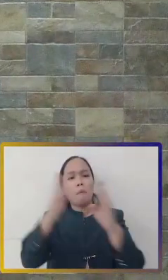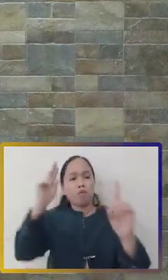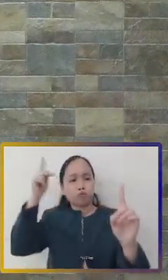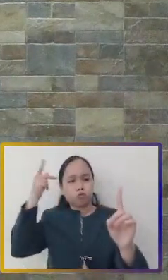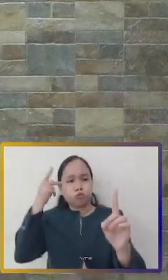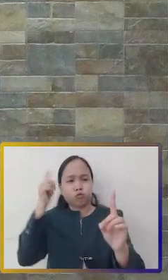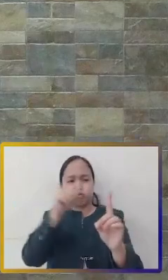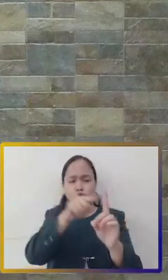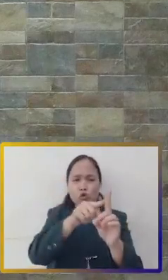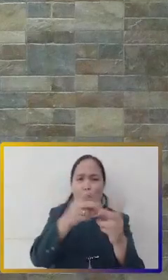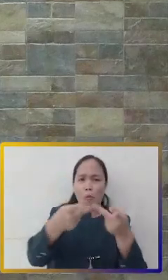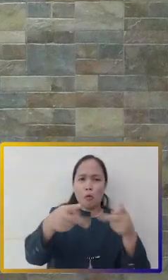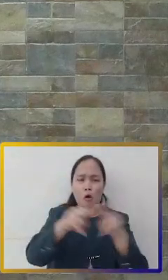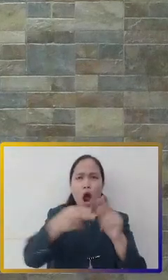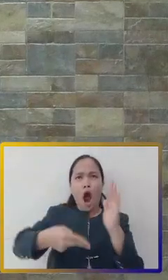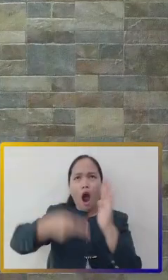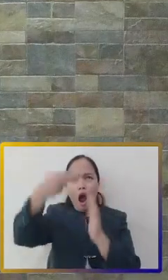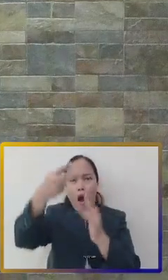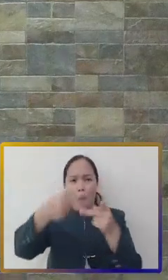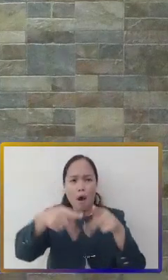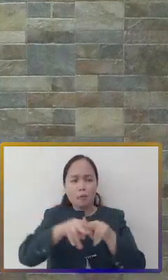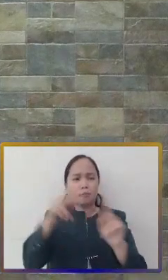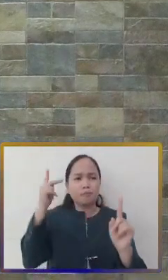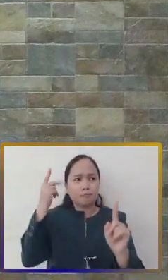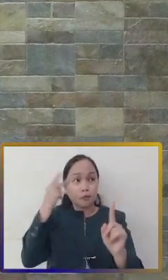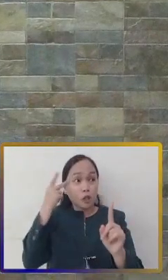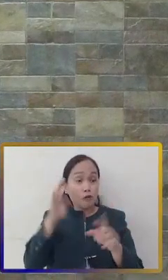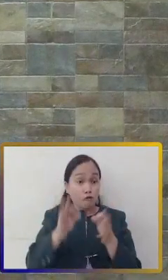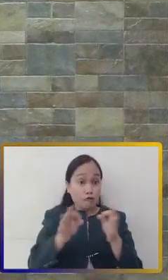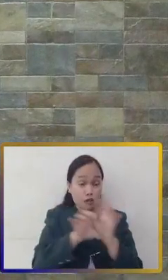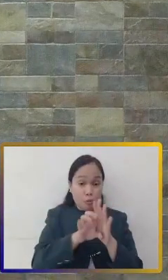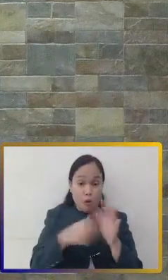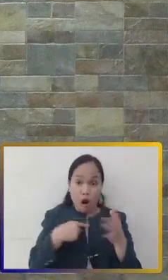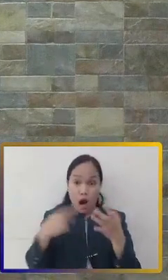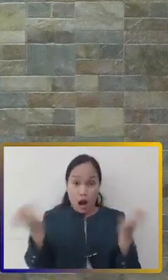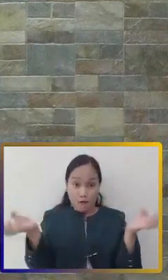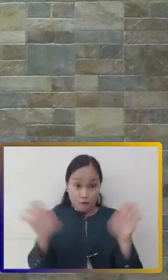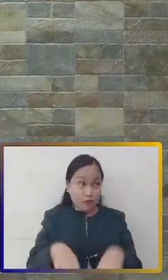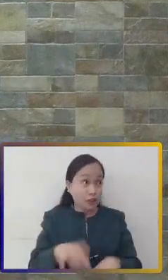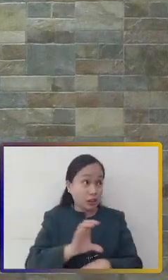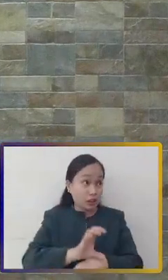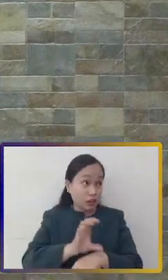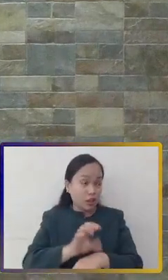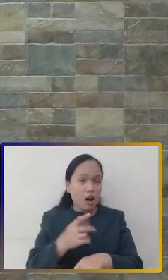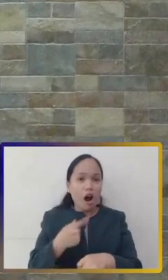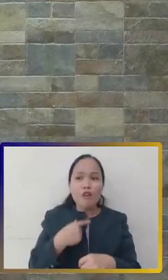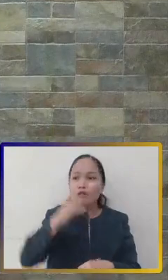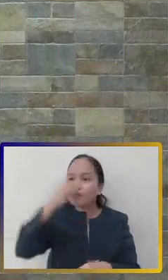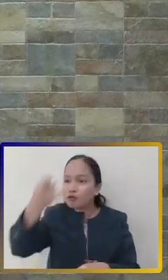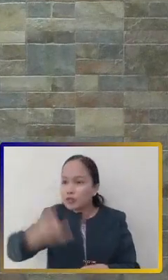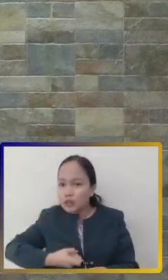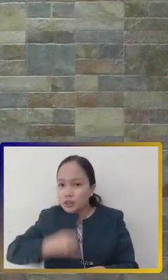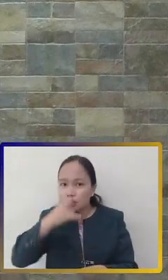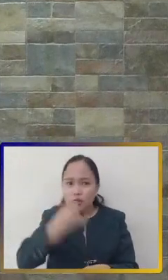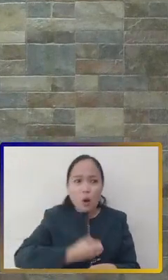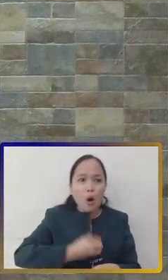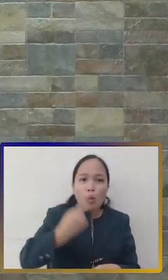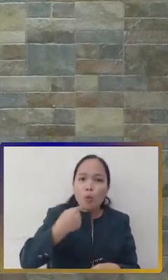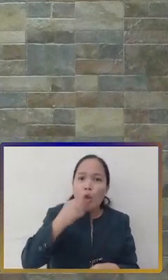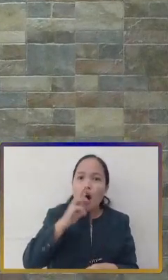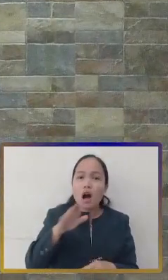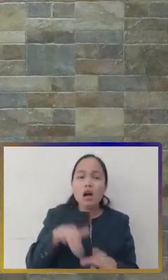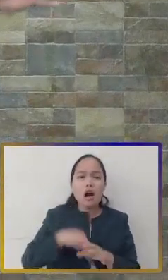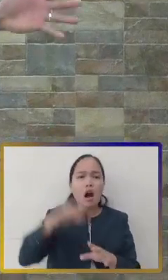politiko na ganito. Pag may event yung kanilang simbahan, talagang kumukonekta para mag-iimbita ng mga nasa politicians,